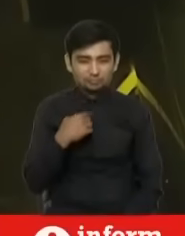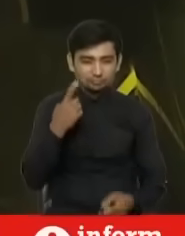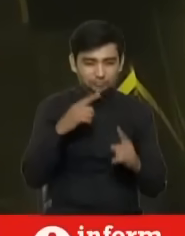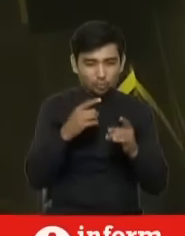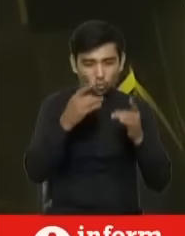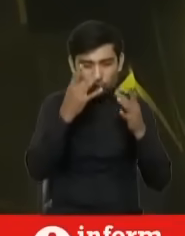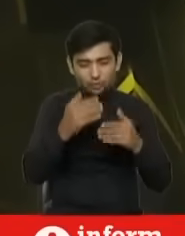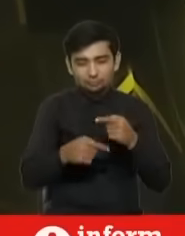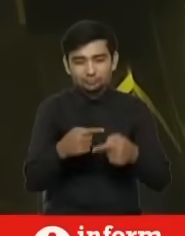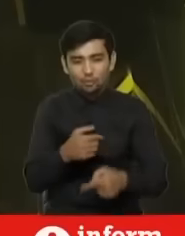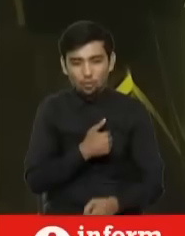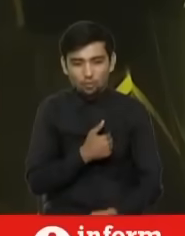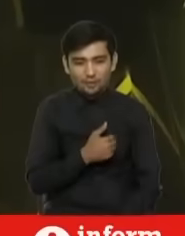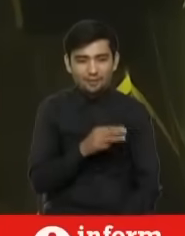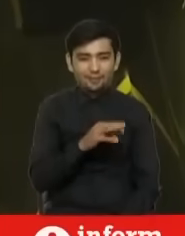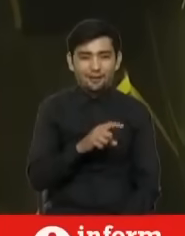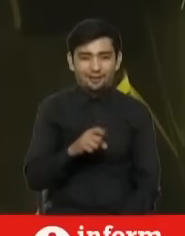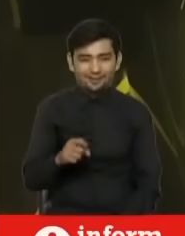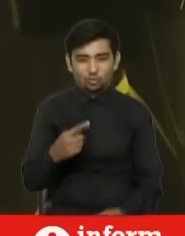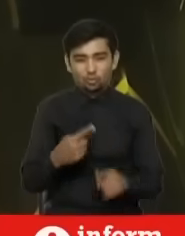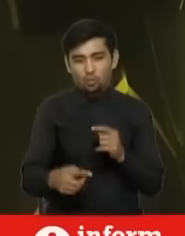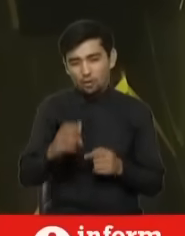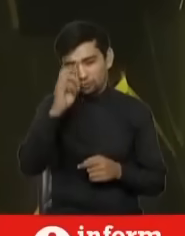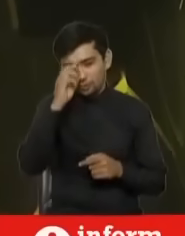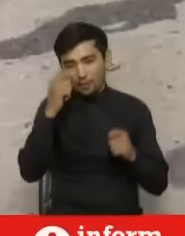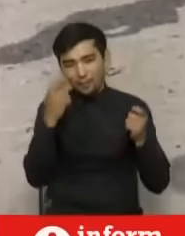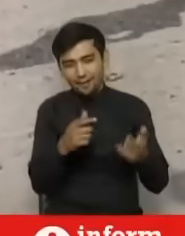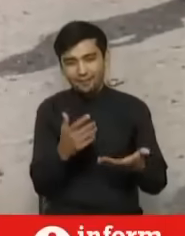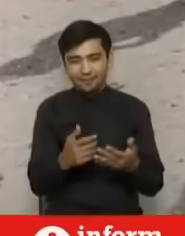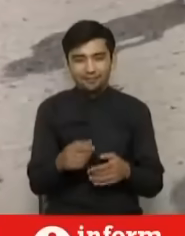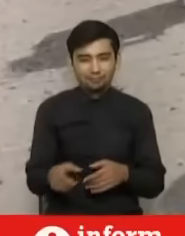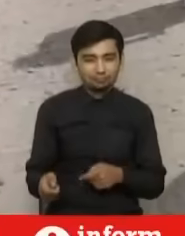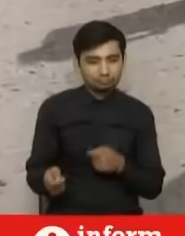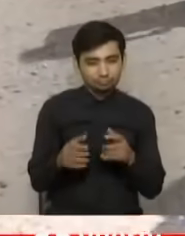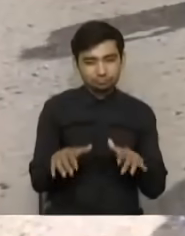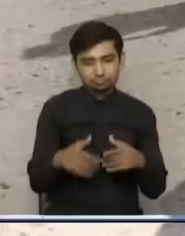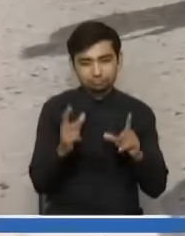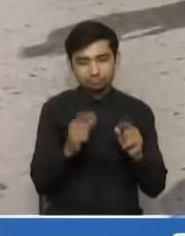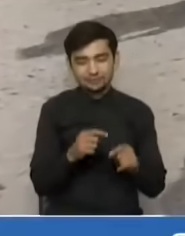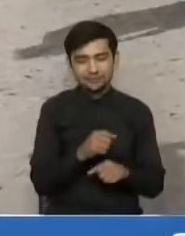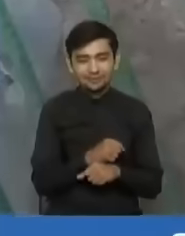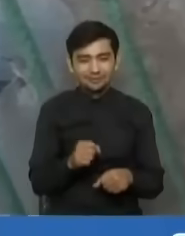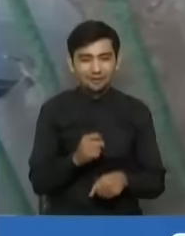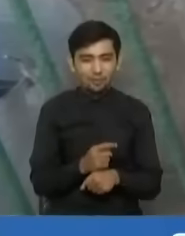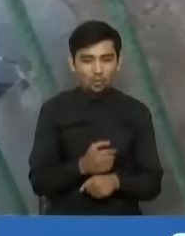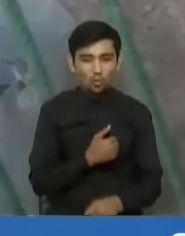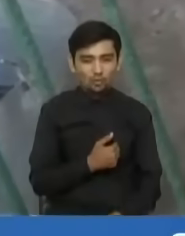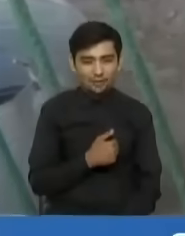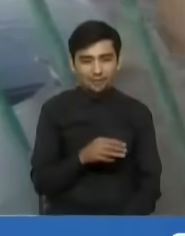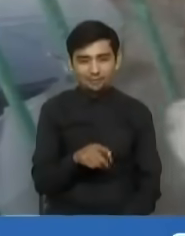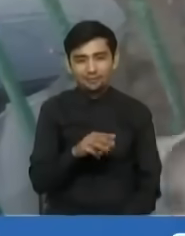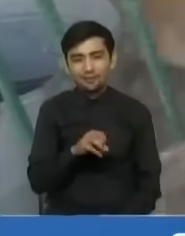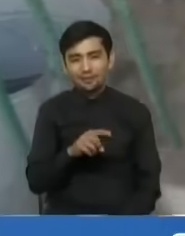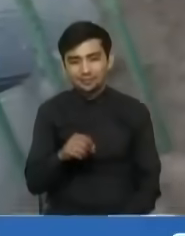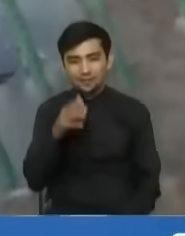тазыны шекарадан шығаруға тыйым салуды сұрап отыр. Тазағанды тазыны баптап, ұлттық құндылықты дәріптеуге күш салып жүрген